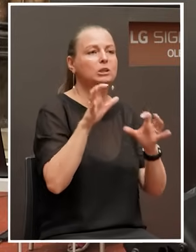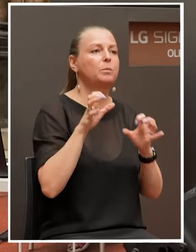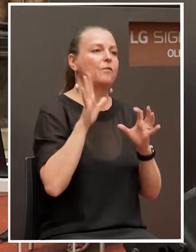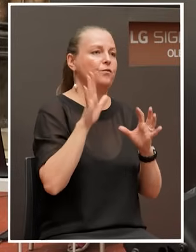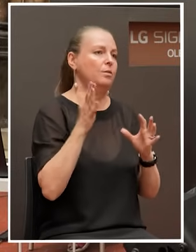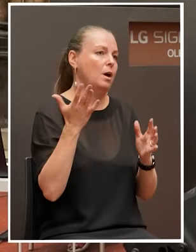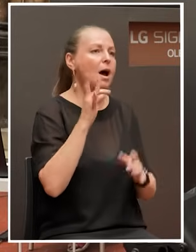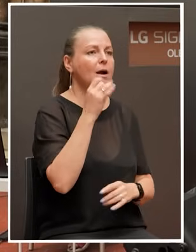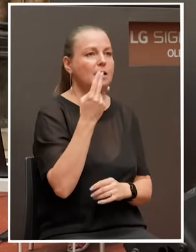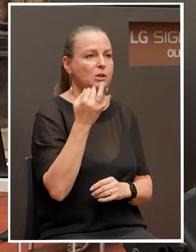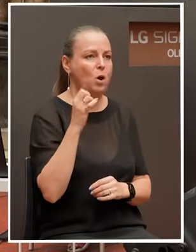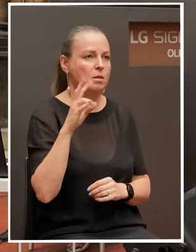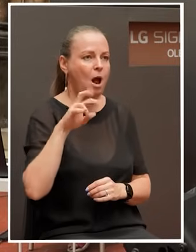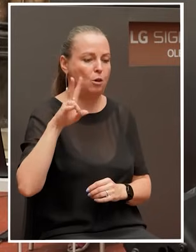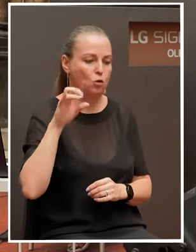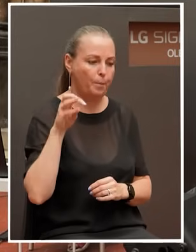воспринимать рационально.